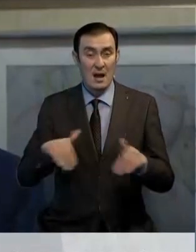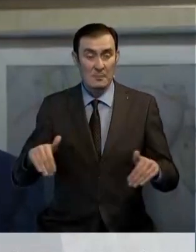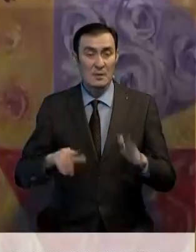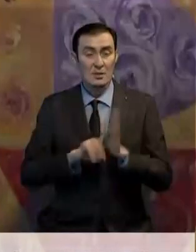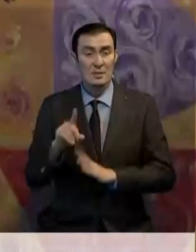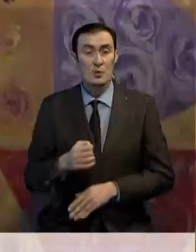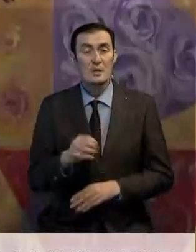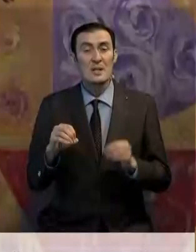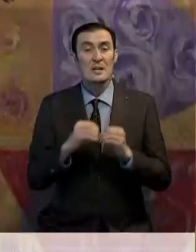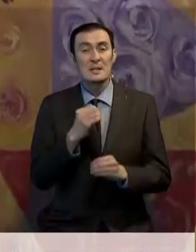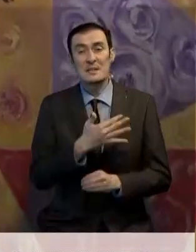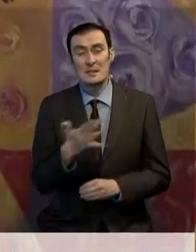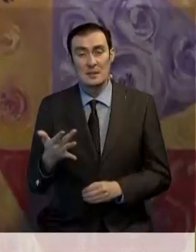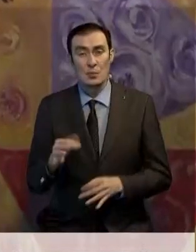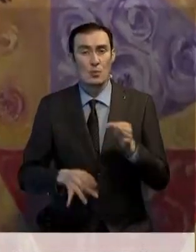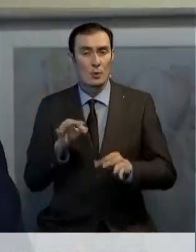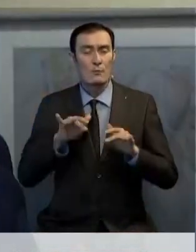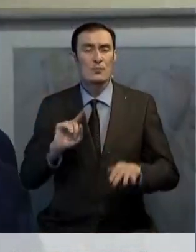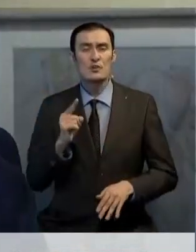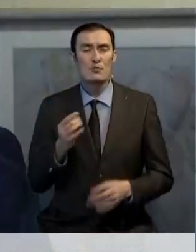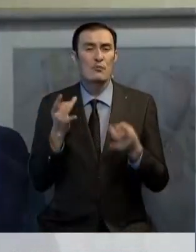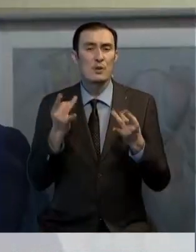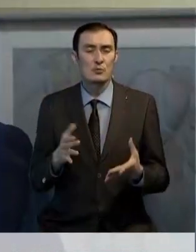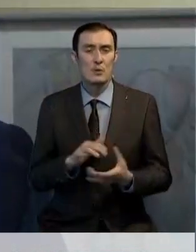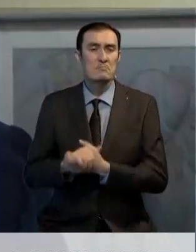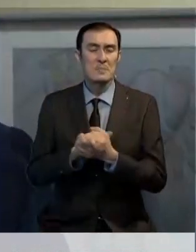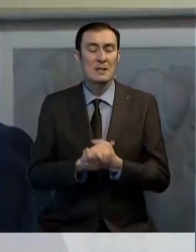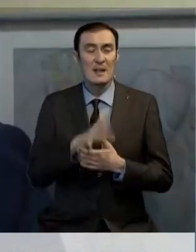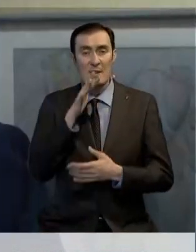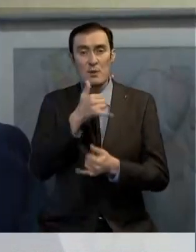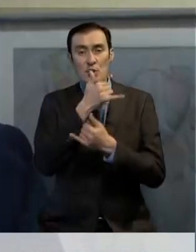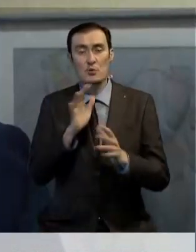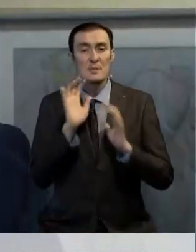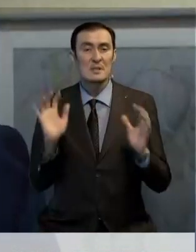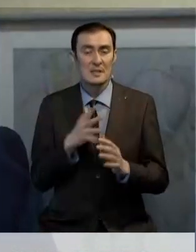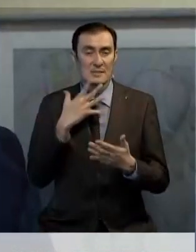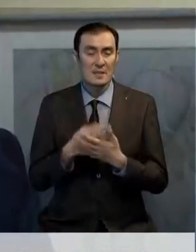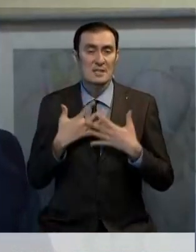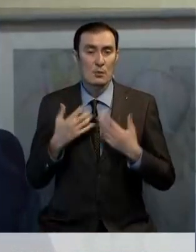завели десяток уголовных дел. Почему в мирное время мы не можем уберечь наших мальчиков, наших сыновей?